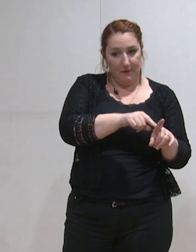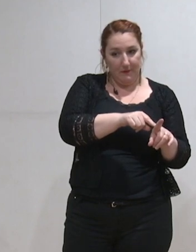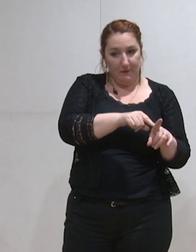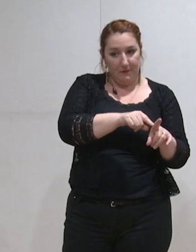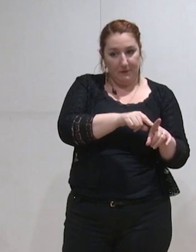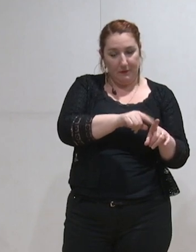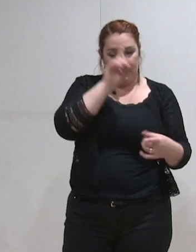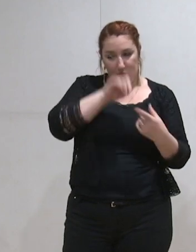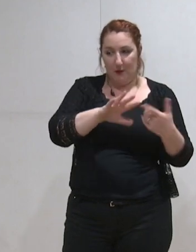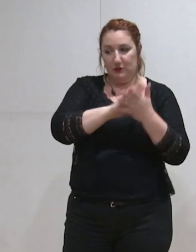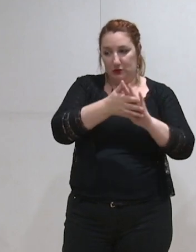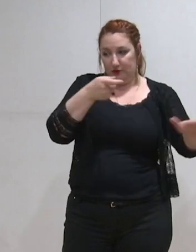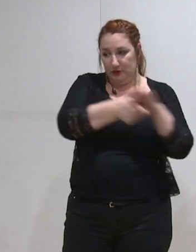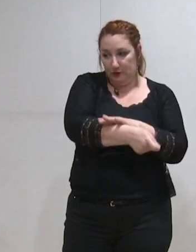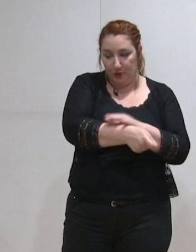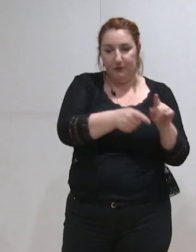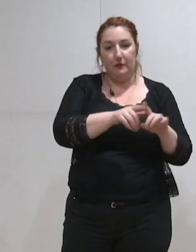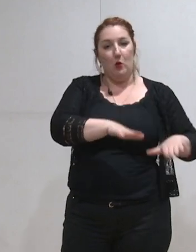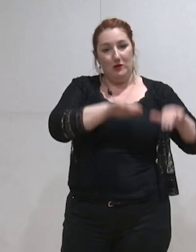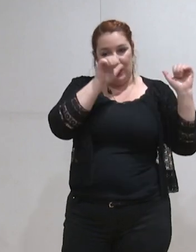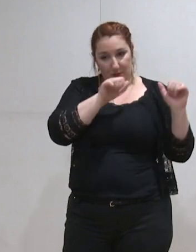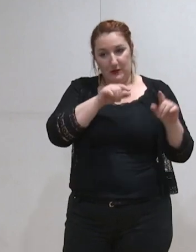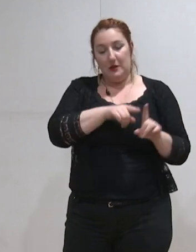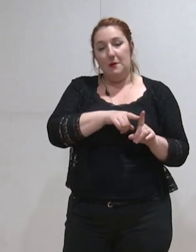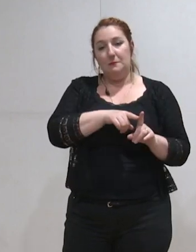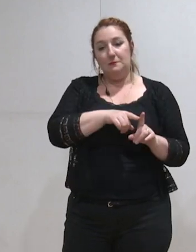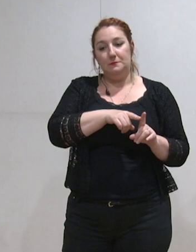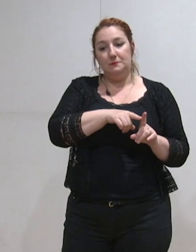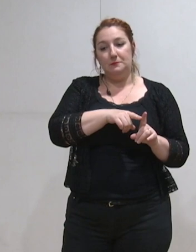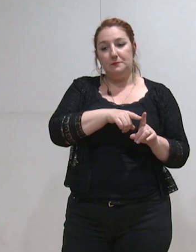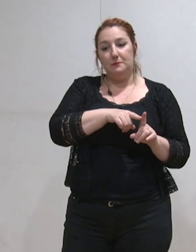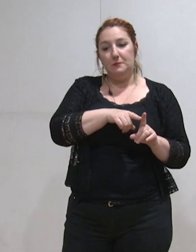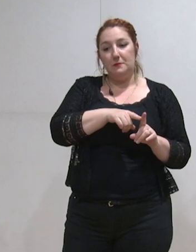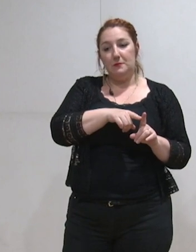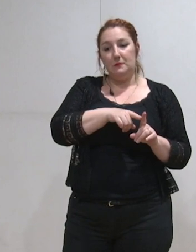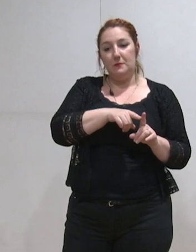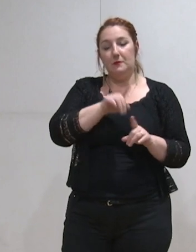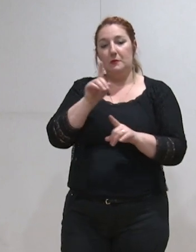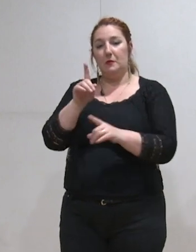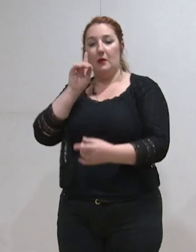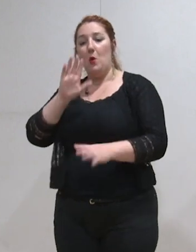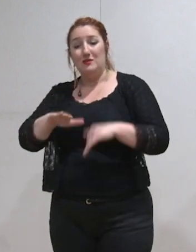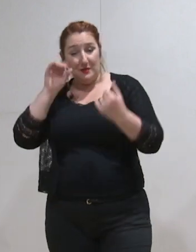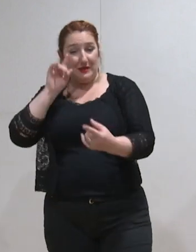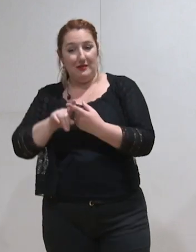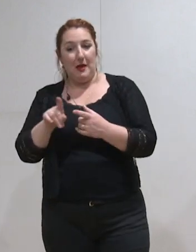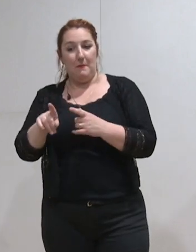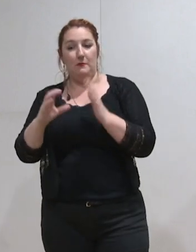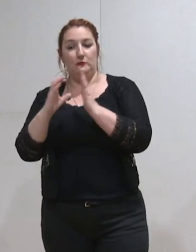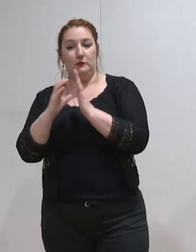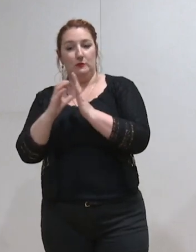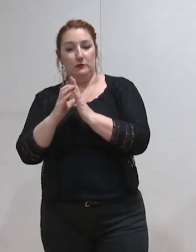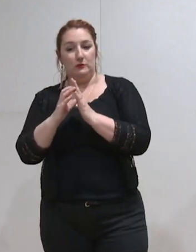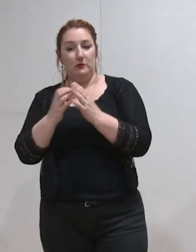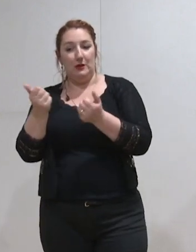financement des associations nous nous abstiendrons sur euh celle qui propose une baisse de